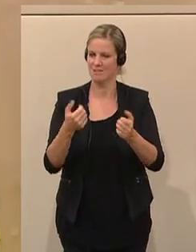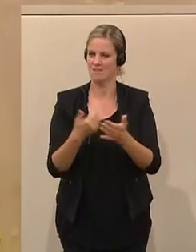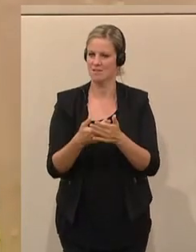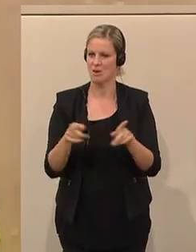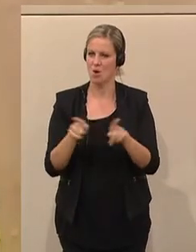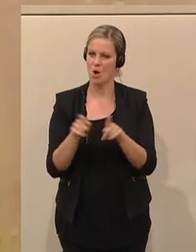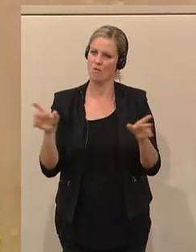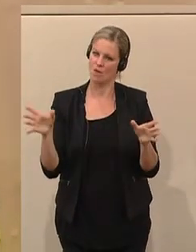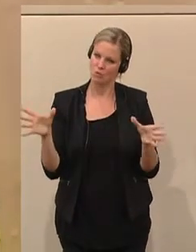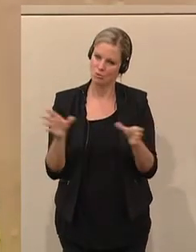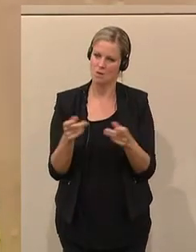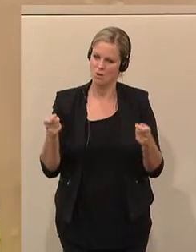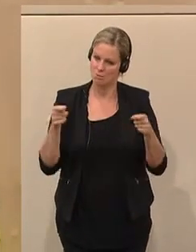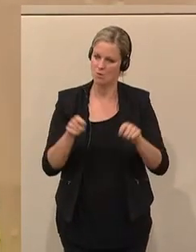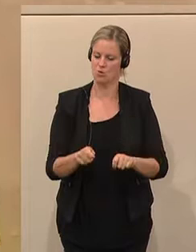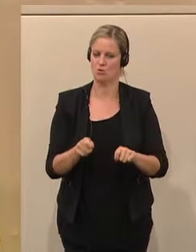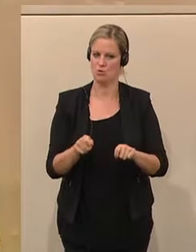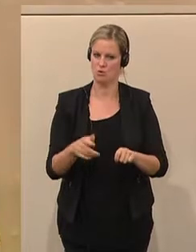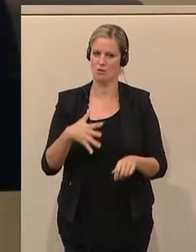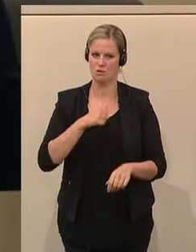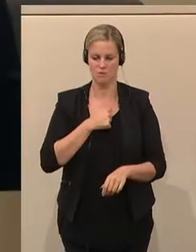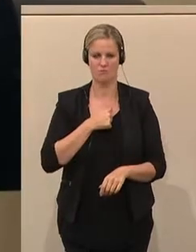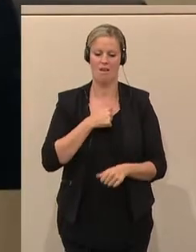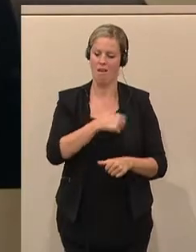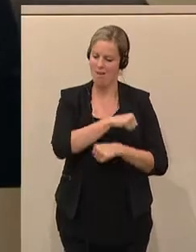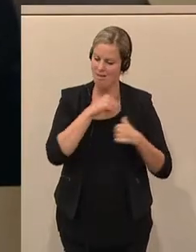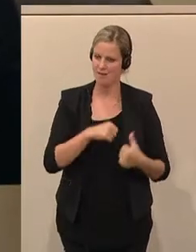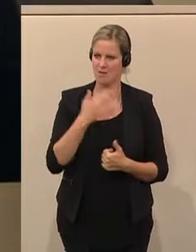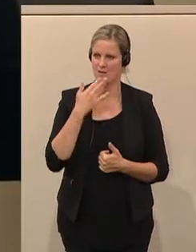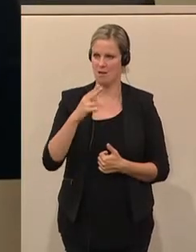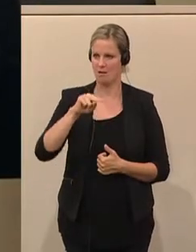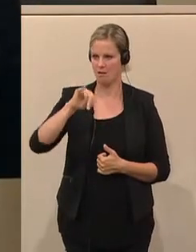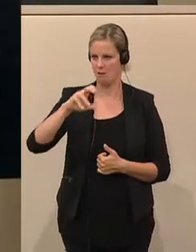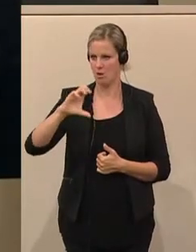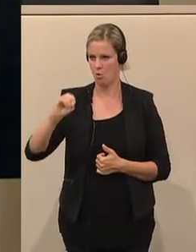auch herbeigeführt hat. Nico, herzlichen Dank dir.